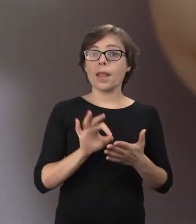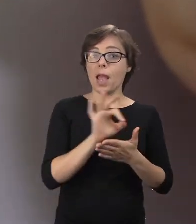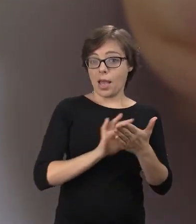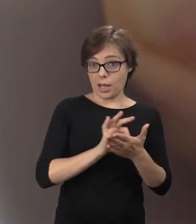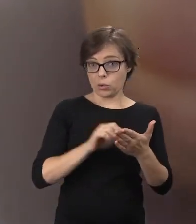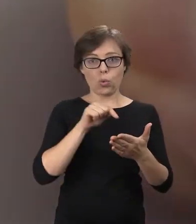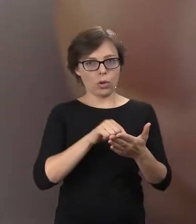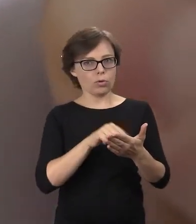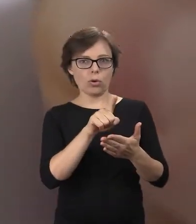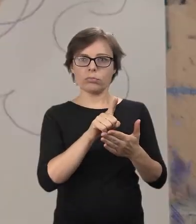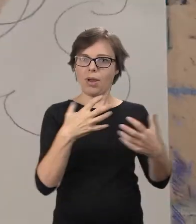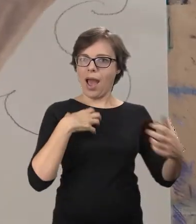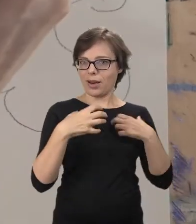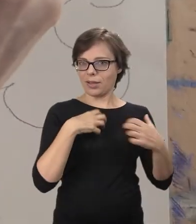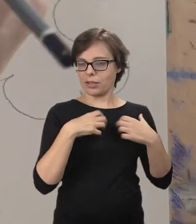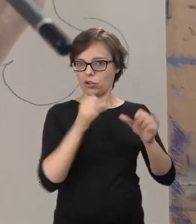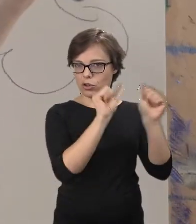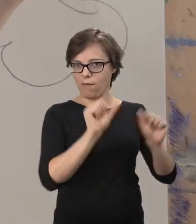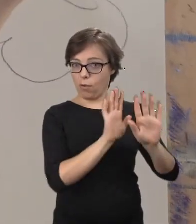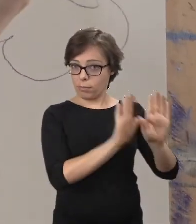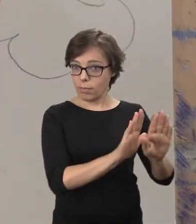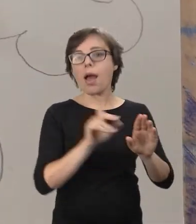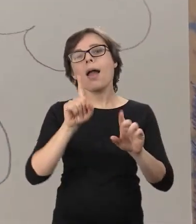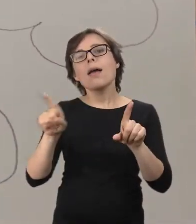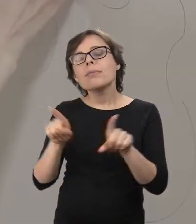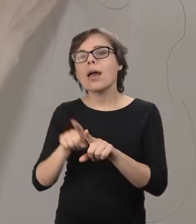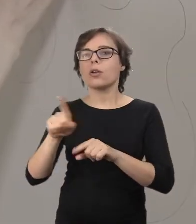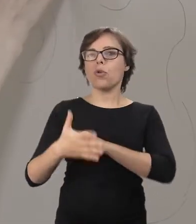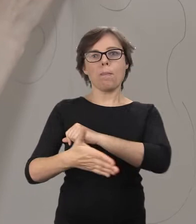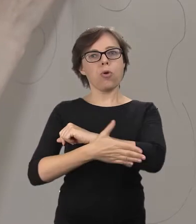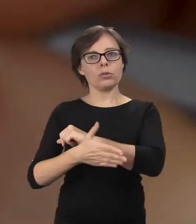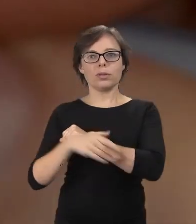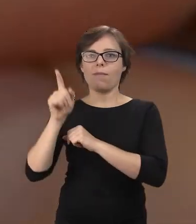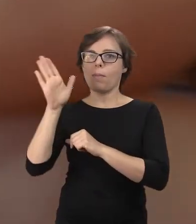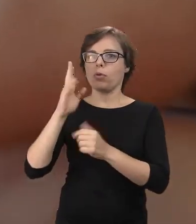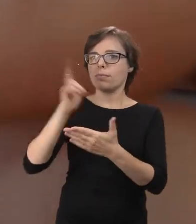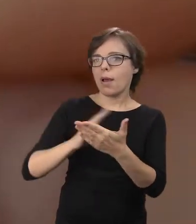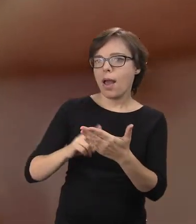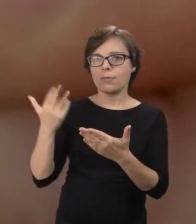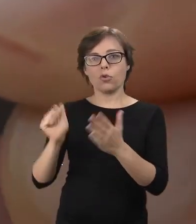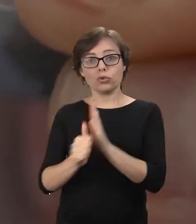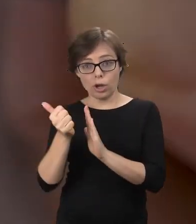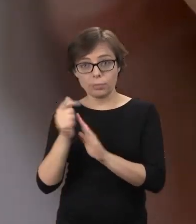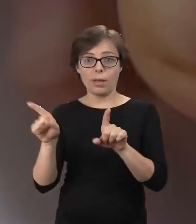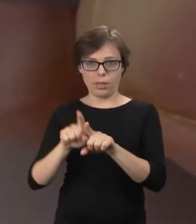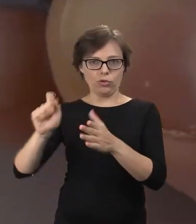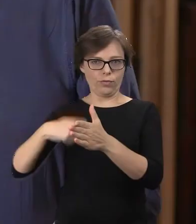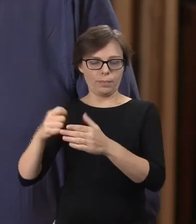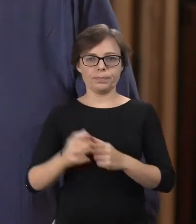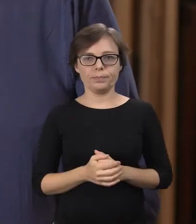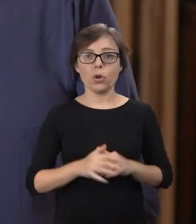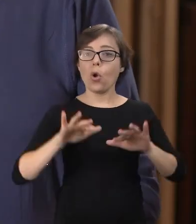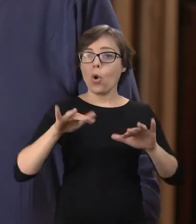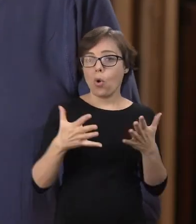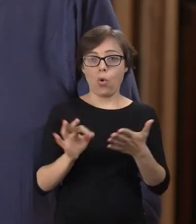niezależna forma wypowiedzi artystycznej, ale również metoda pomocnicza, baza dla malarstwa, rzeźby i również filmu.